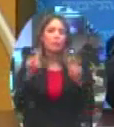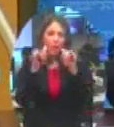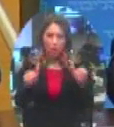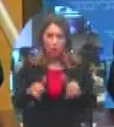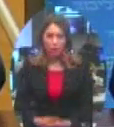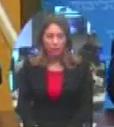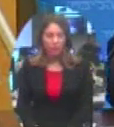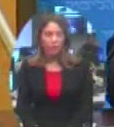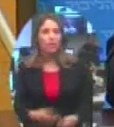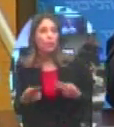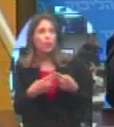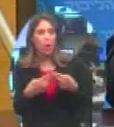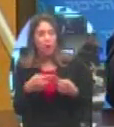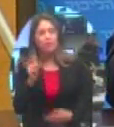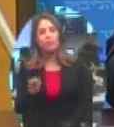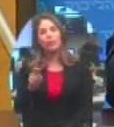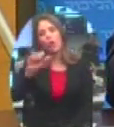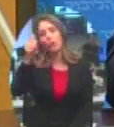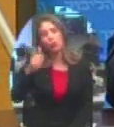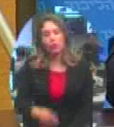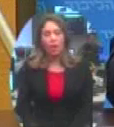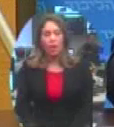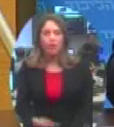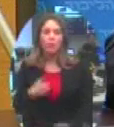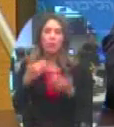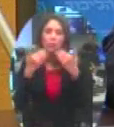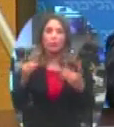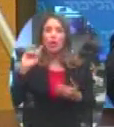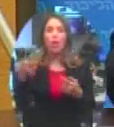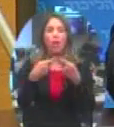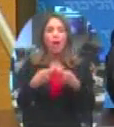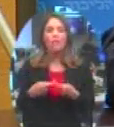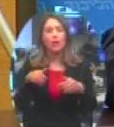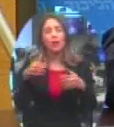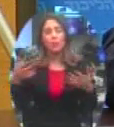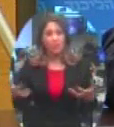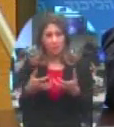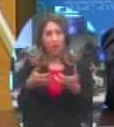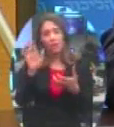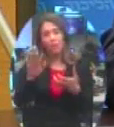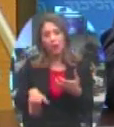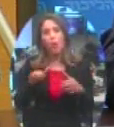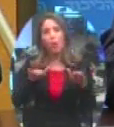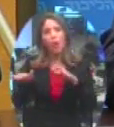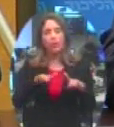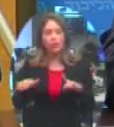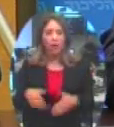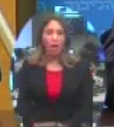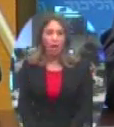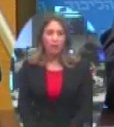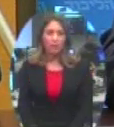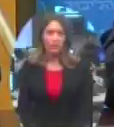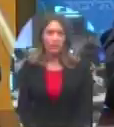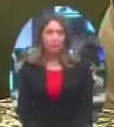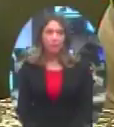מאוד לקריאה ראשונה. אני מודה לכל חברי העשייה ולכל חברי הקואליציה שמתגרים יחד